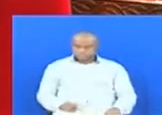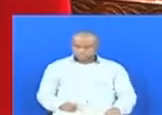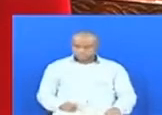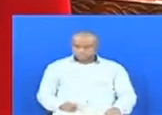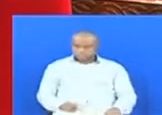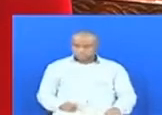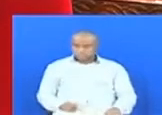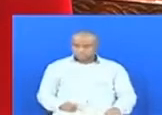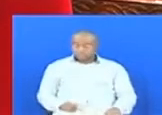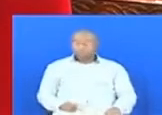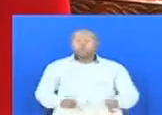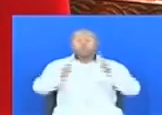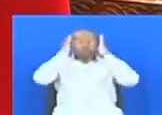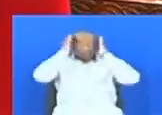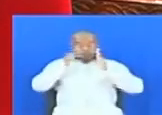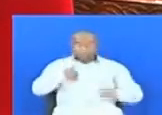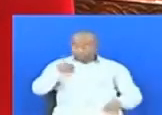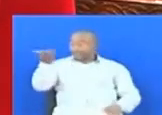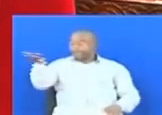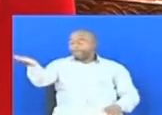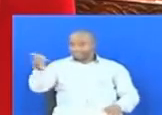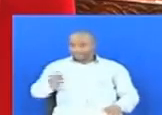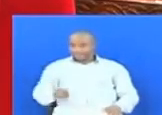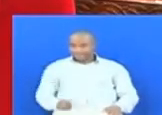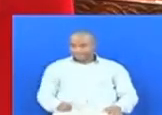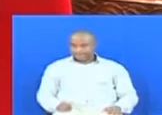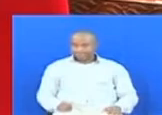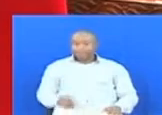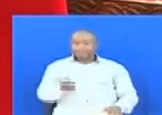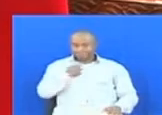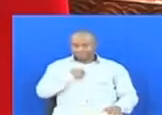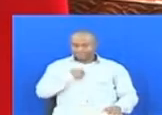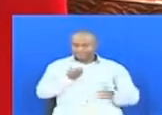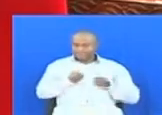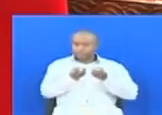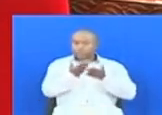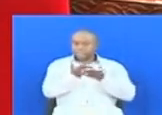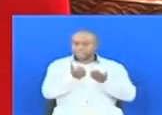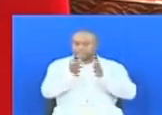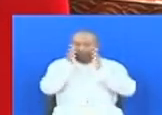Na Mheshimiwa Speaker, nitatoa sababu tatu kubwa.